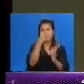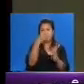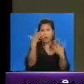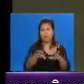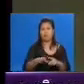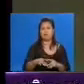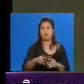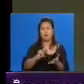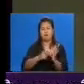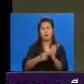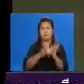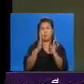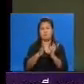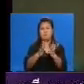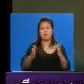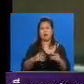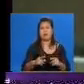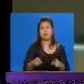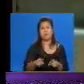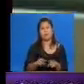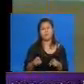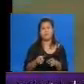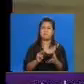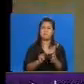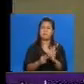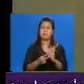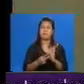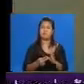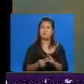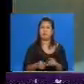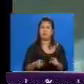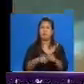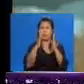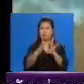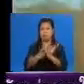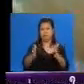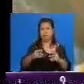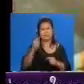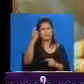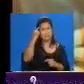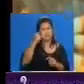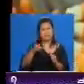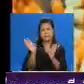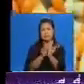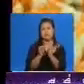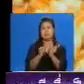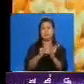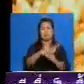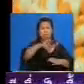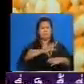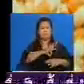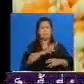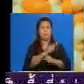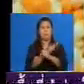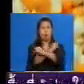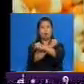ซึ่หมความวจะตองมีคนจำนวมากทีเดียวในประชาคอนพ adds arrestedติดเกือแล้วมภูมิกัน้วก